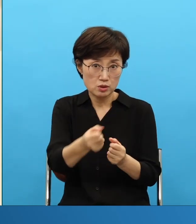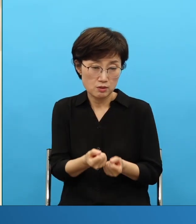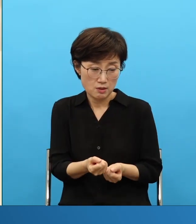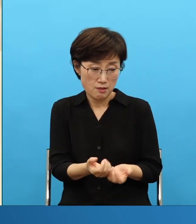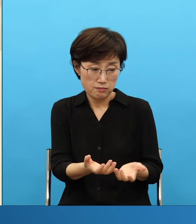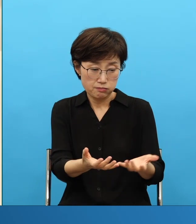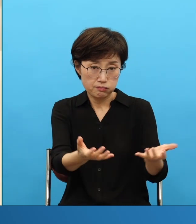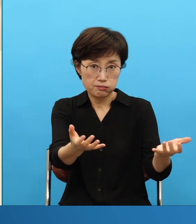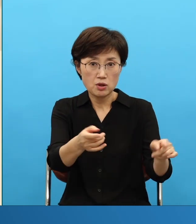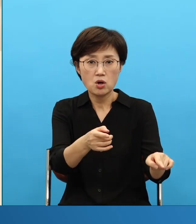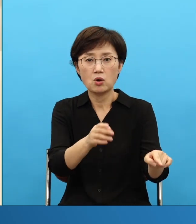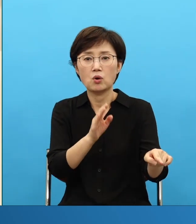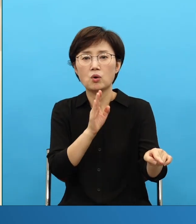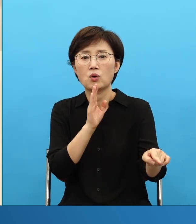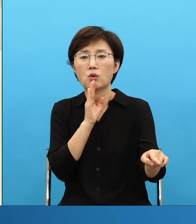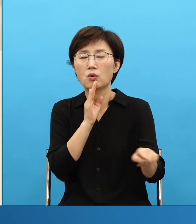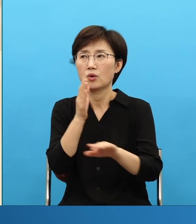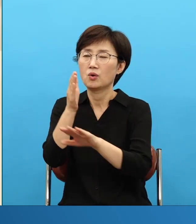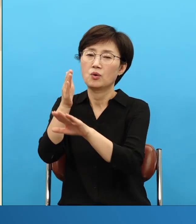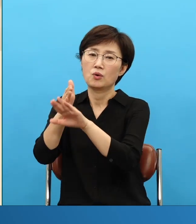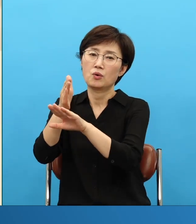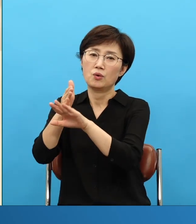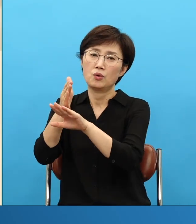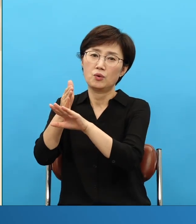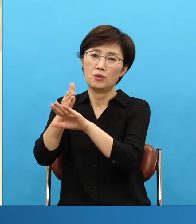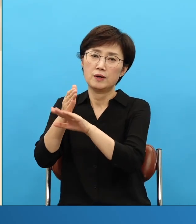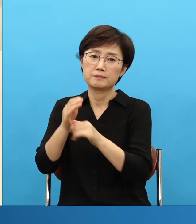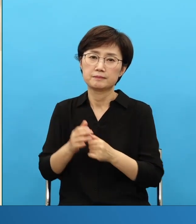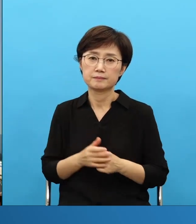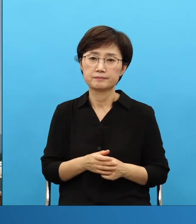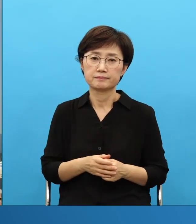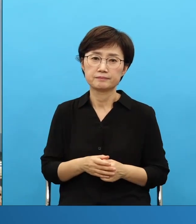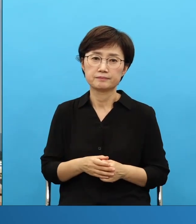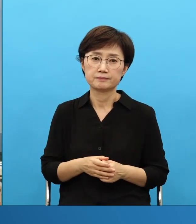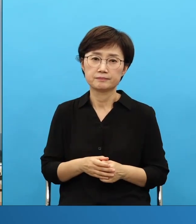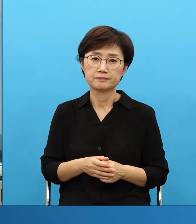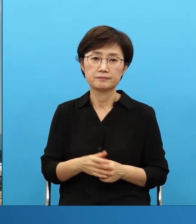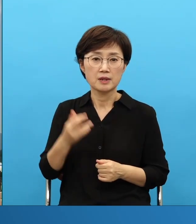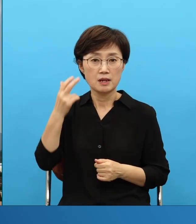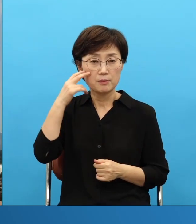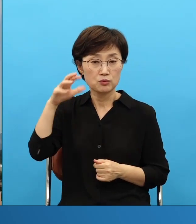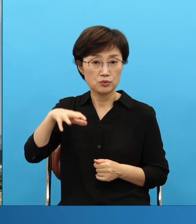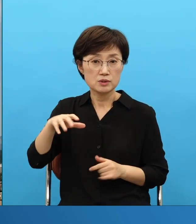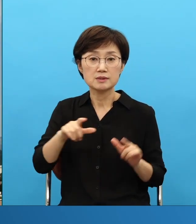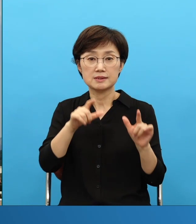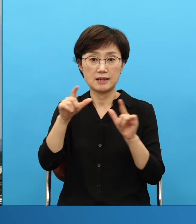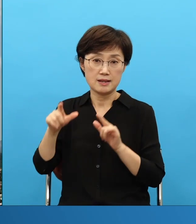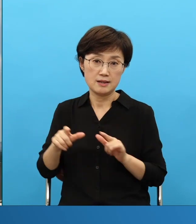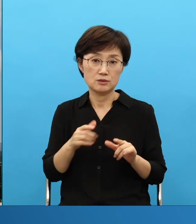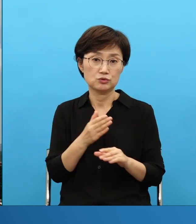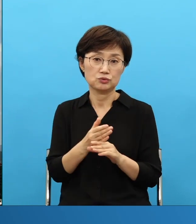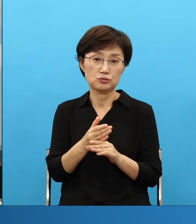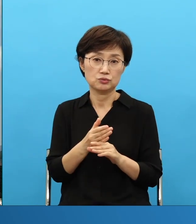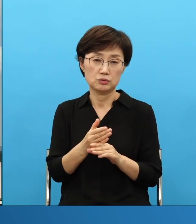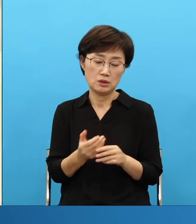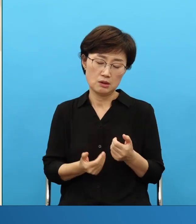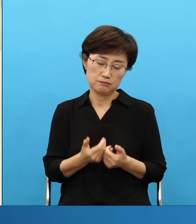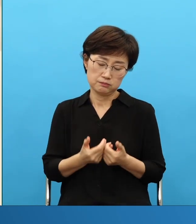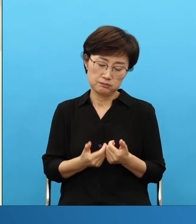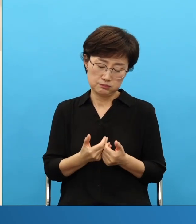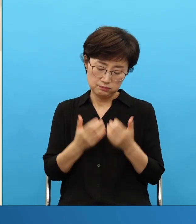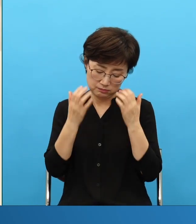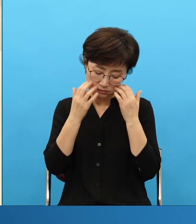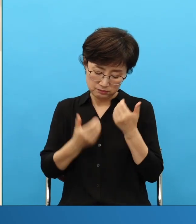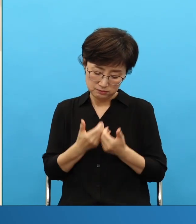현장에서 한다는 것이 참 감사한 은혜였습니다. 미국에 와서 생활하면서